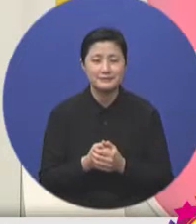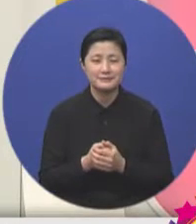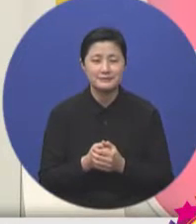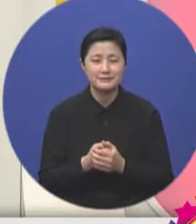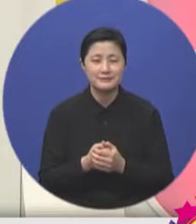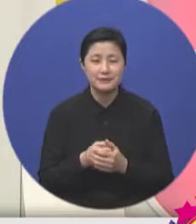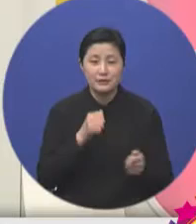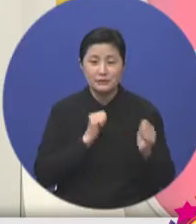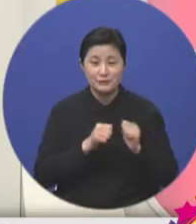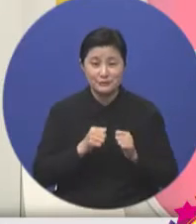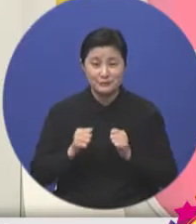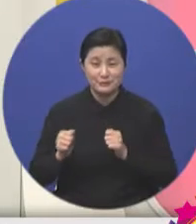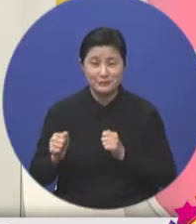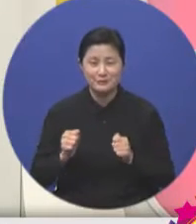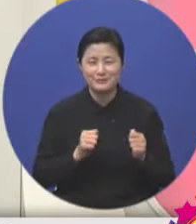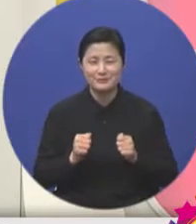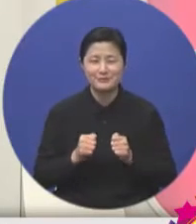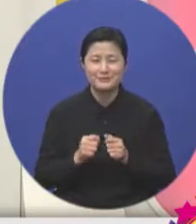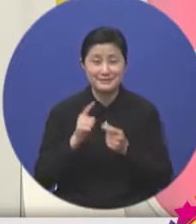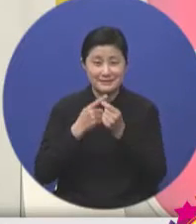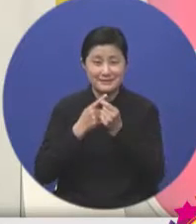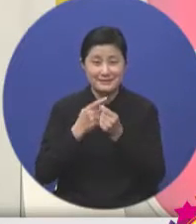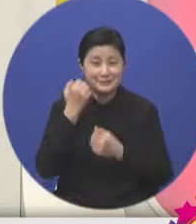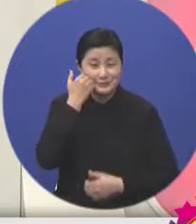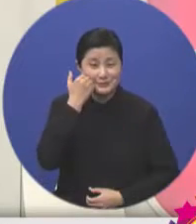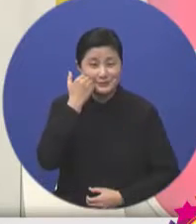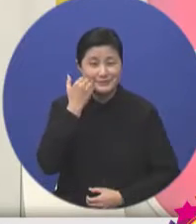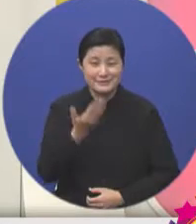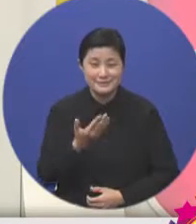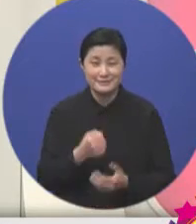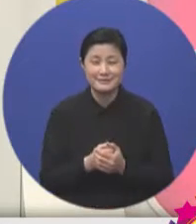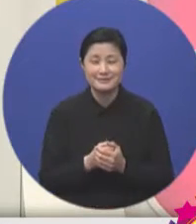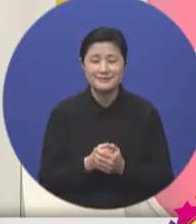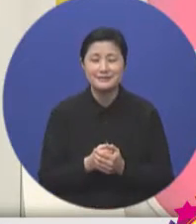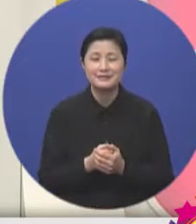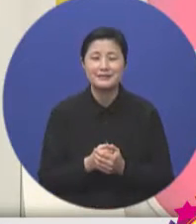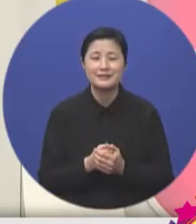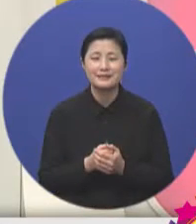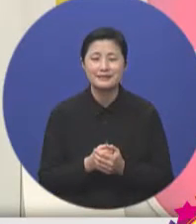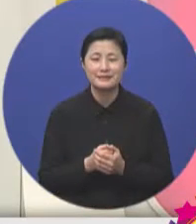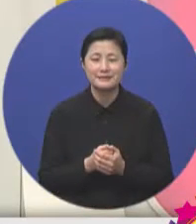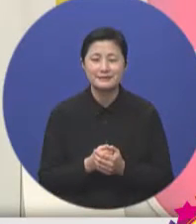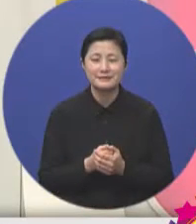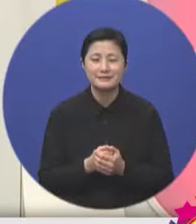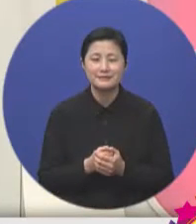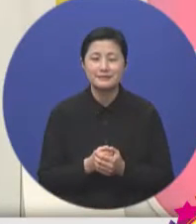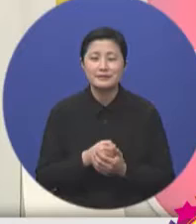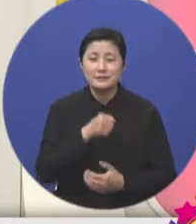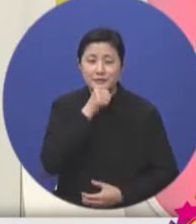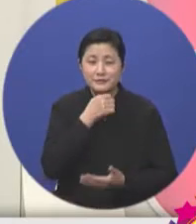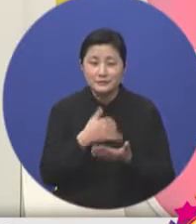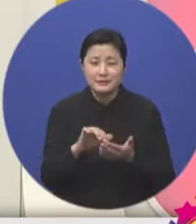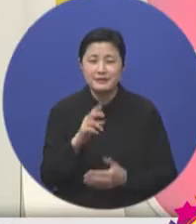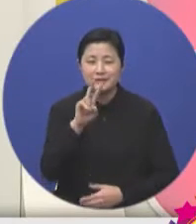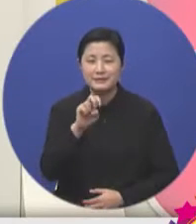장원은 오늘의 장원은 누굴까요? 누구실까요? 네.